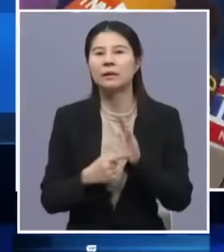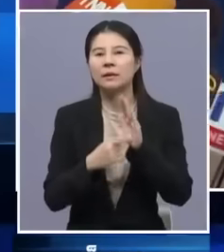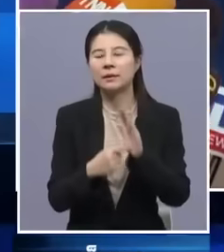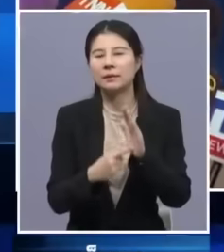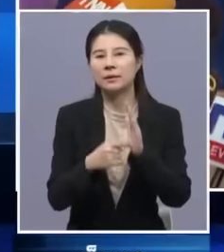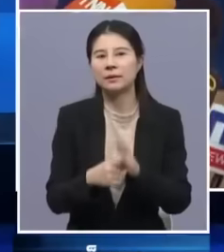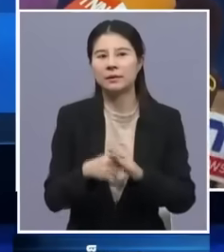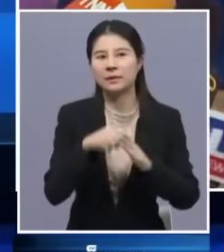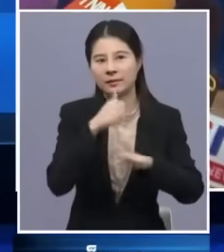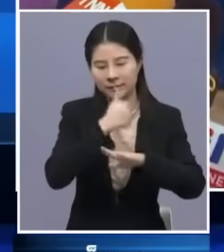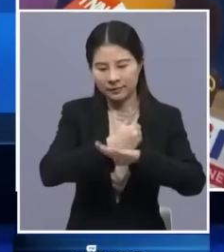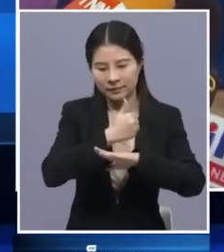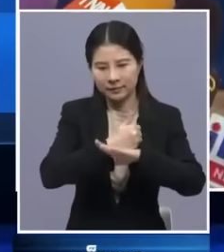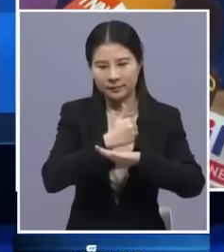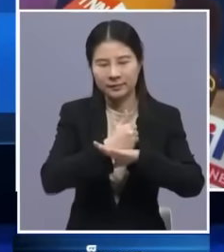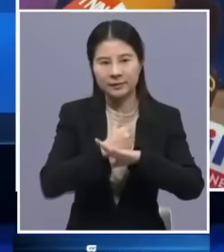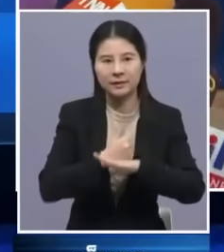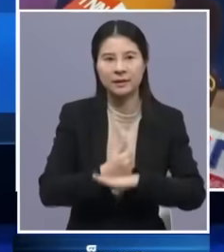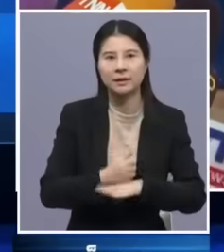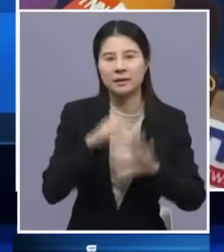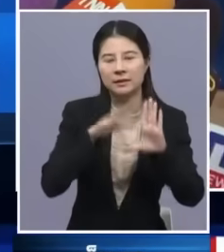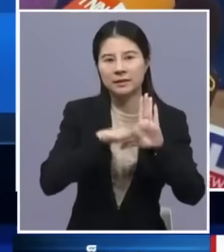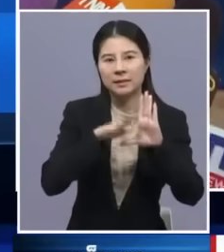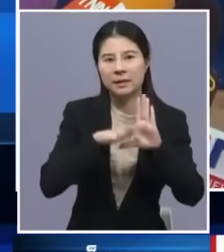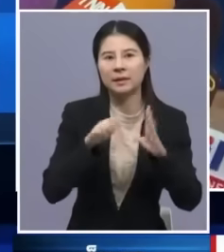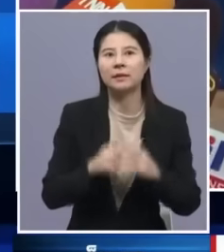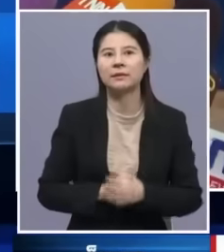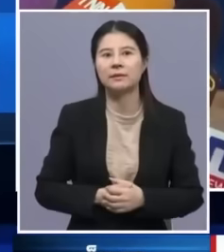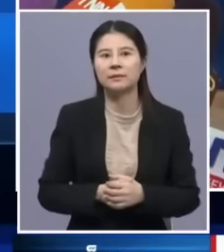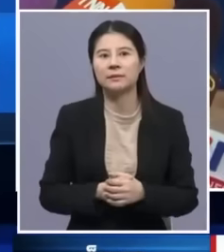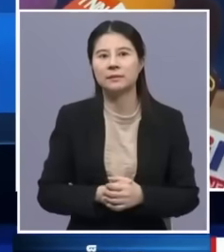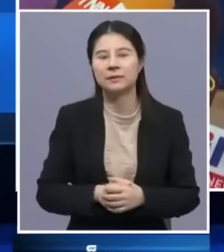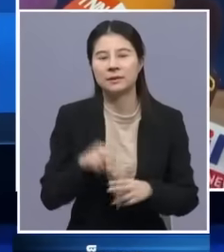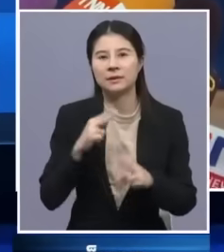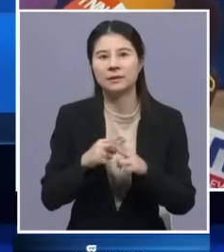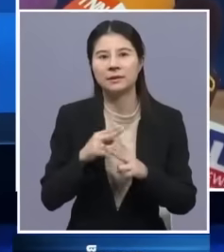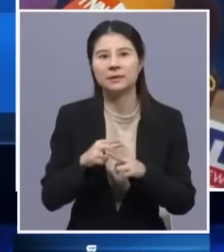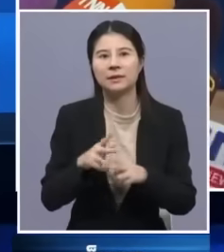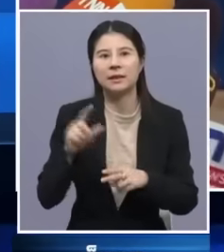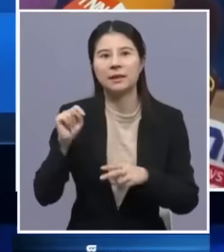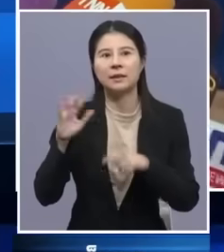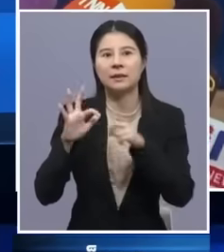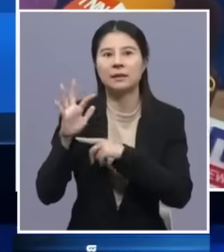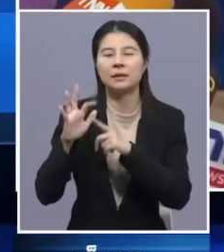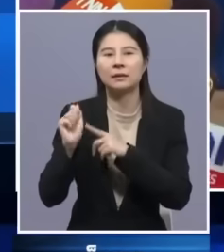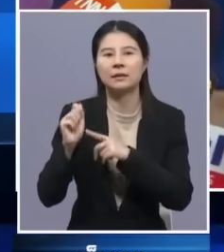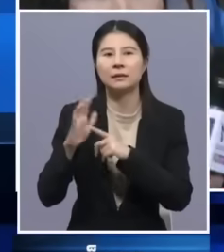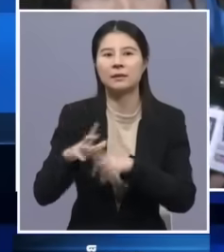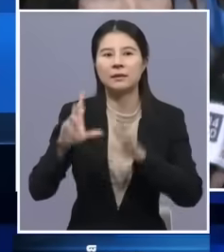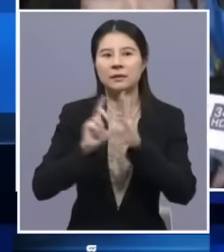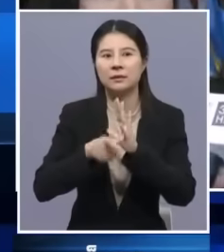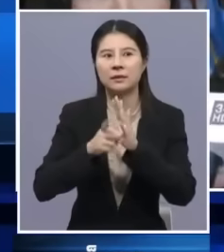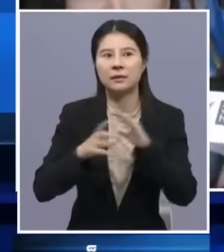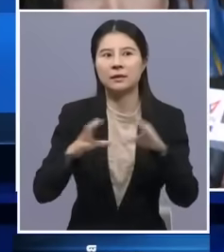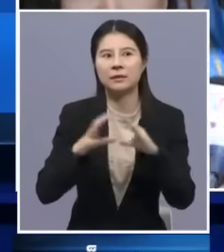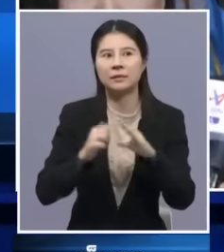แค่คุณตุ้มนรพัฒน์แก้วทองกับมาดามเดียเท่านั้นแต่ดันมีชื่อของเสี่ยต่อเฉลิมชัยศรีอ่อนอดีตเลขาธิการพรรคประช